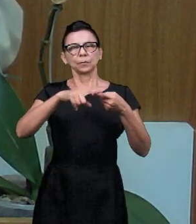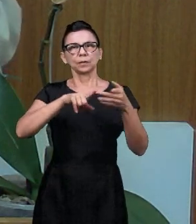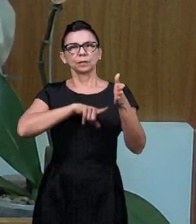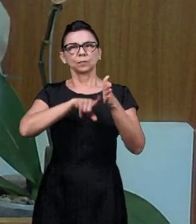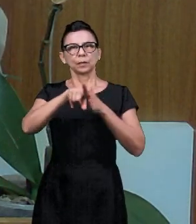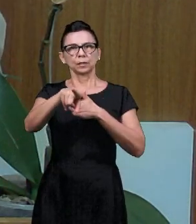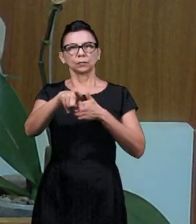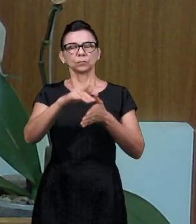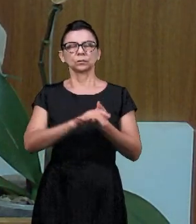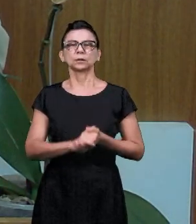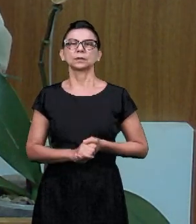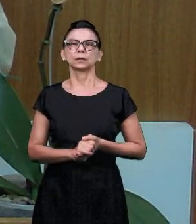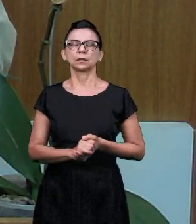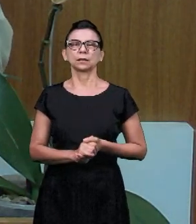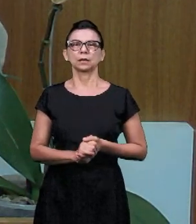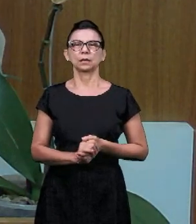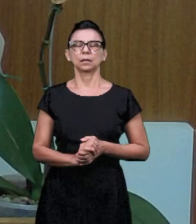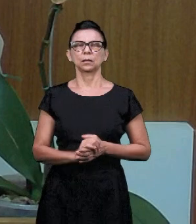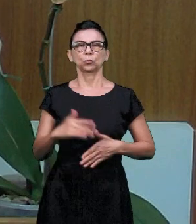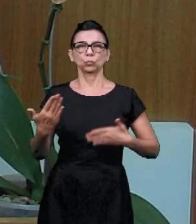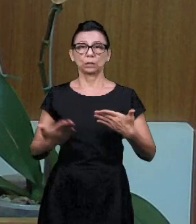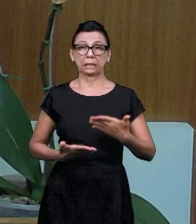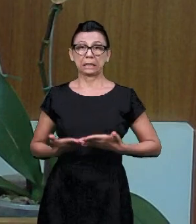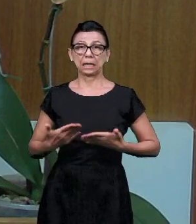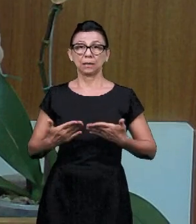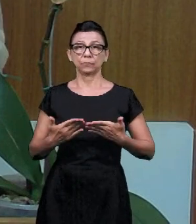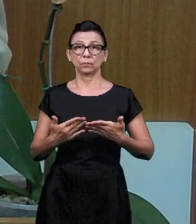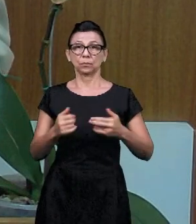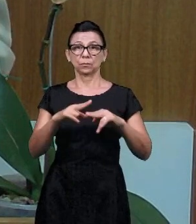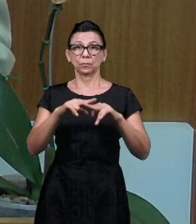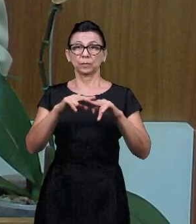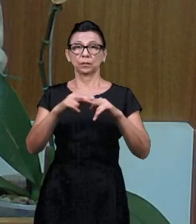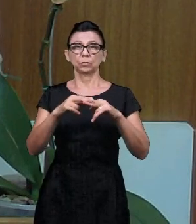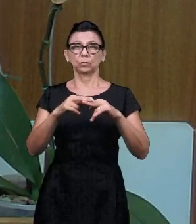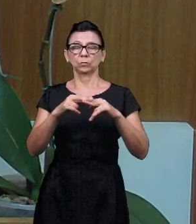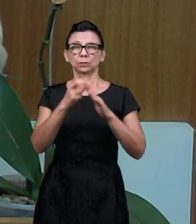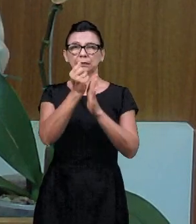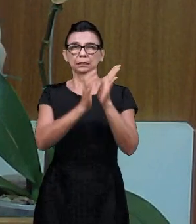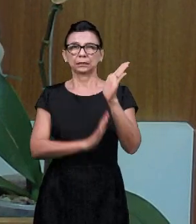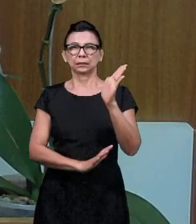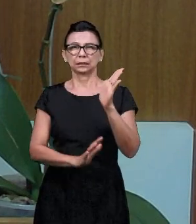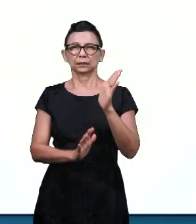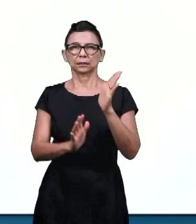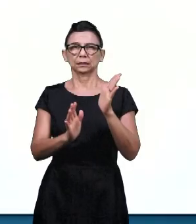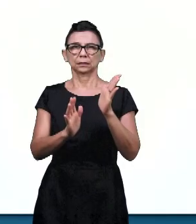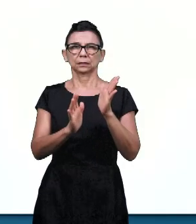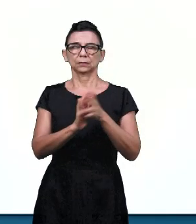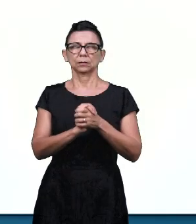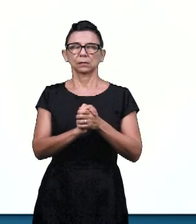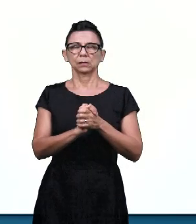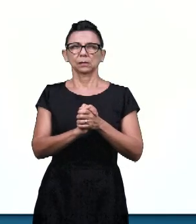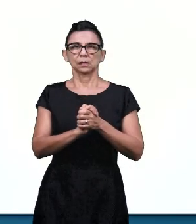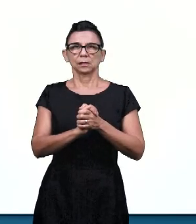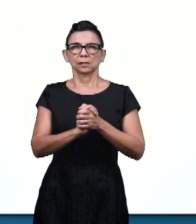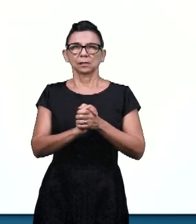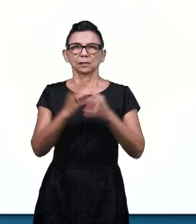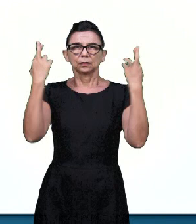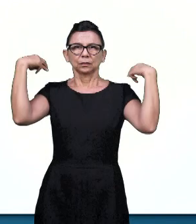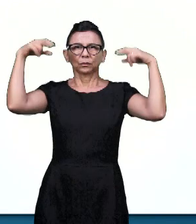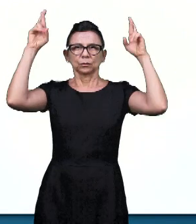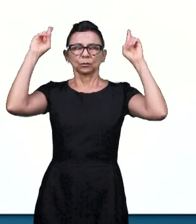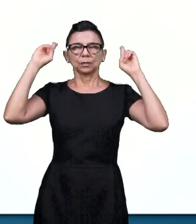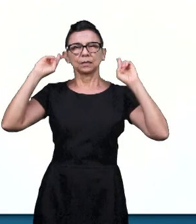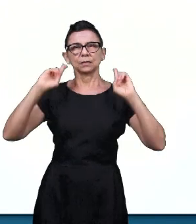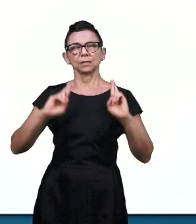parole. Donc, regardez, la question était celle-ci. Mettez en évidence, dans le texte Apocalypse,